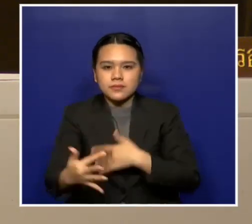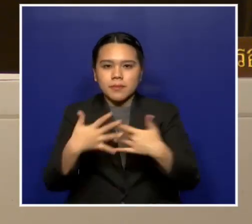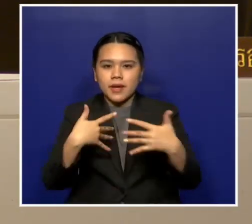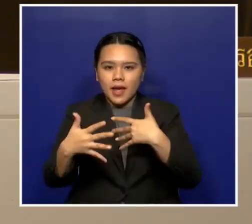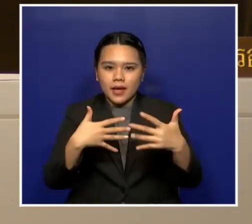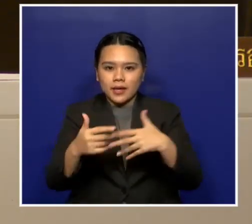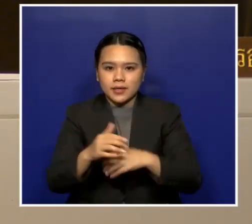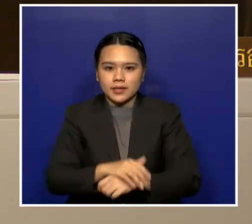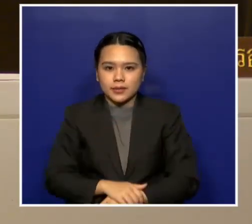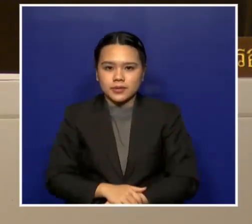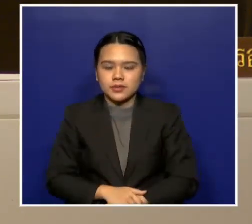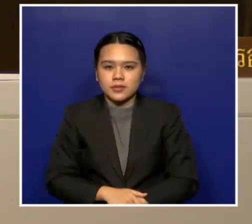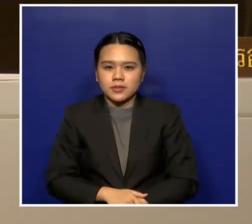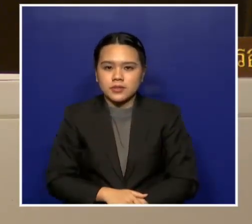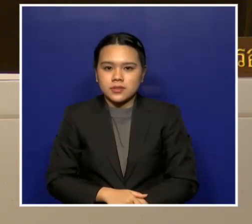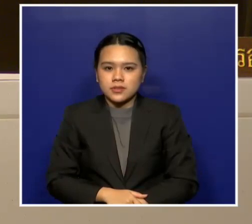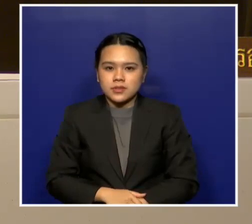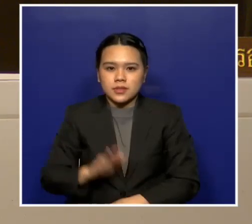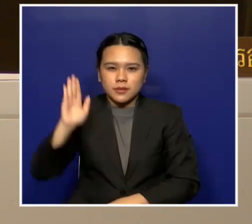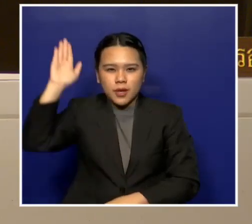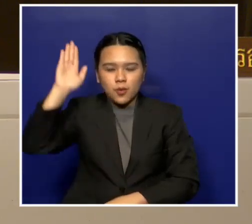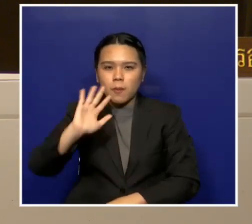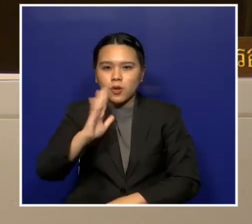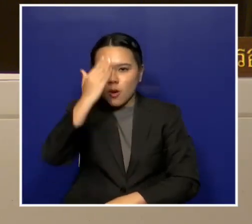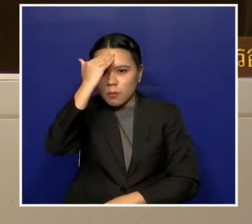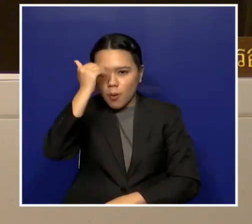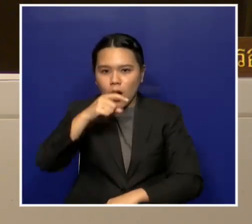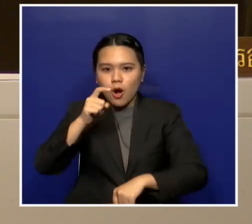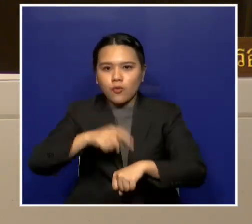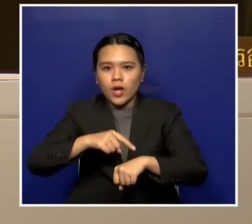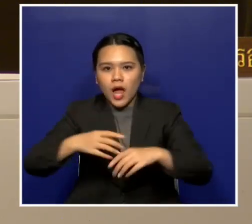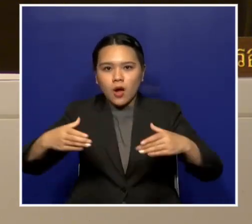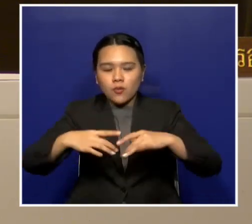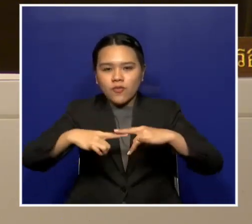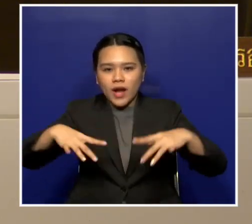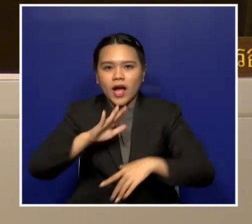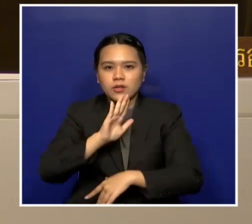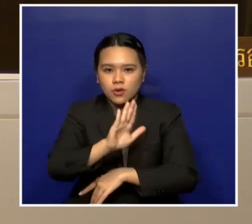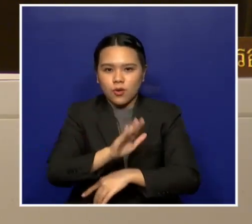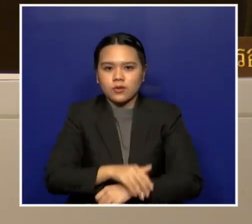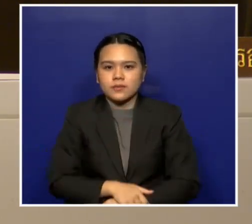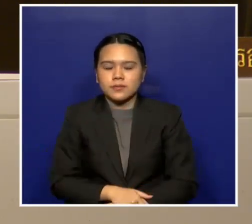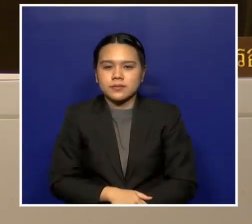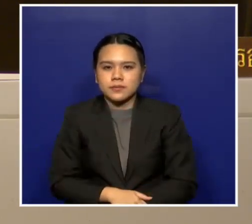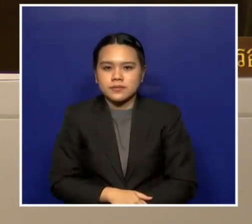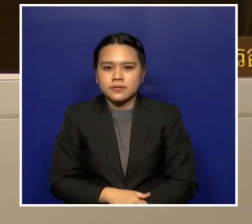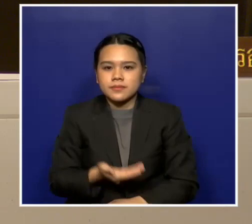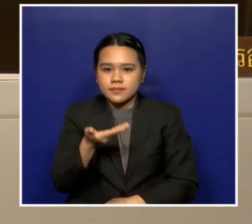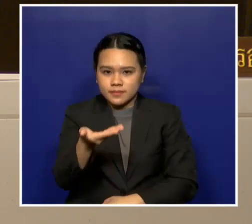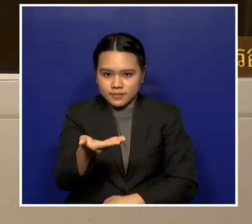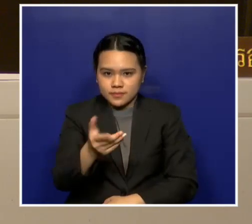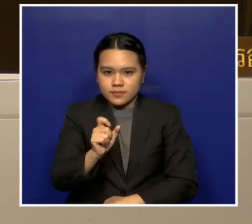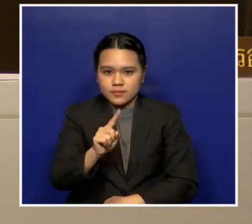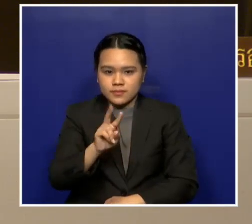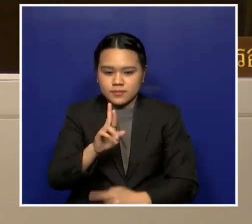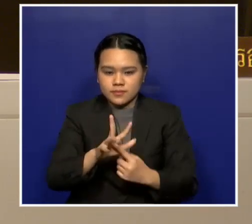ผมอยากจะเฟี้ยงแฟนพิงตรงนี้เลย นะ ผม ไม่มีเวลาฝ่ายค้านใช้ไปก็ เจ็บปวดมากเลย เองนะครับเชิญท่านสรัญวุฒิครับ ไ